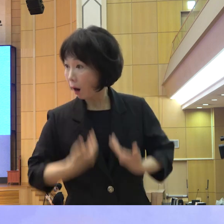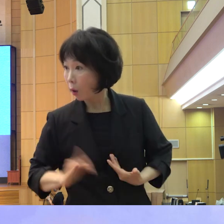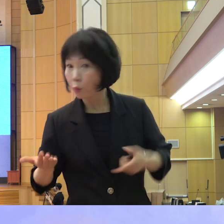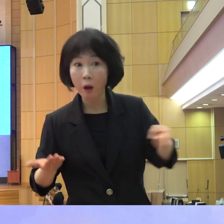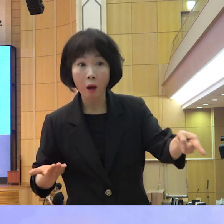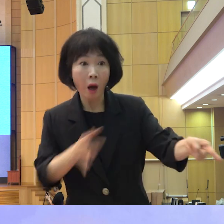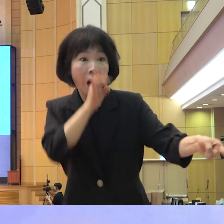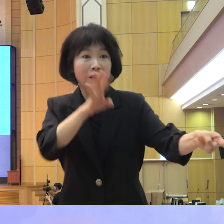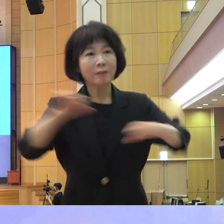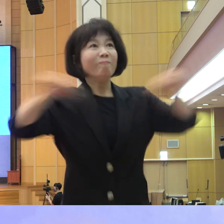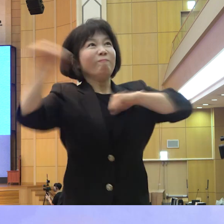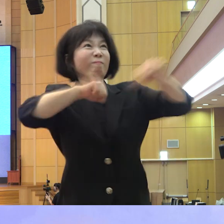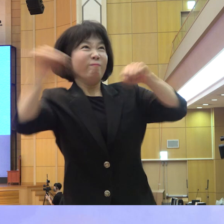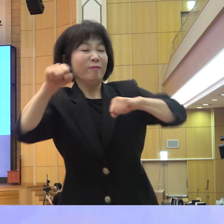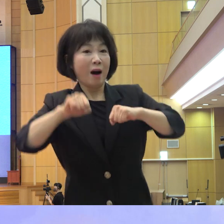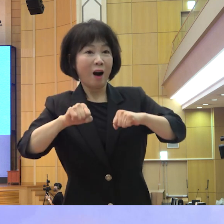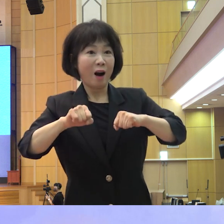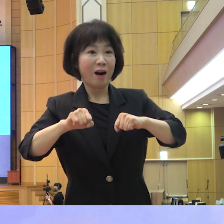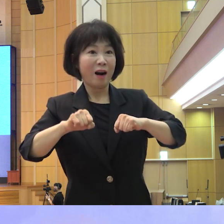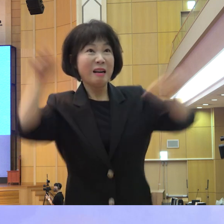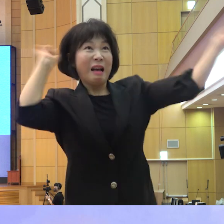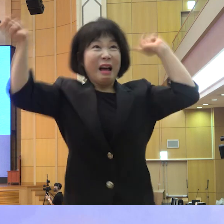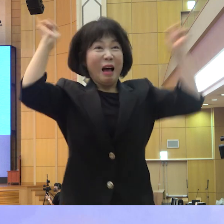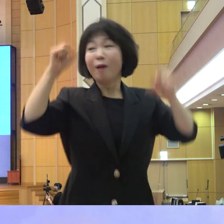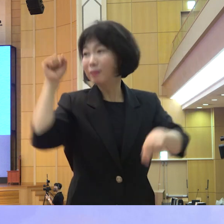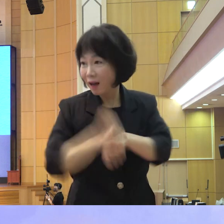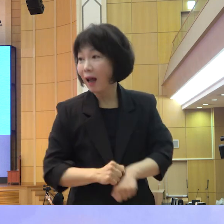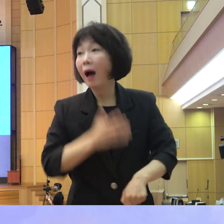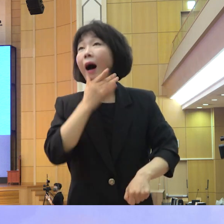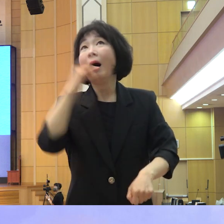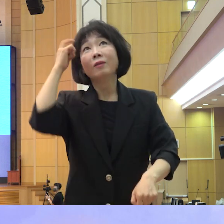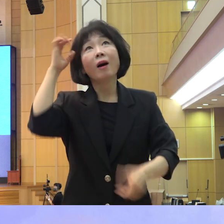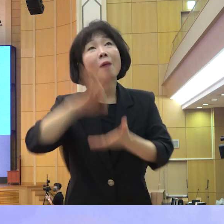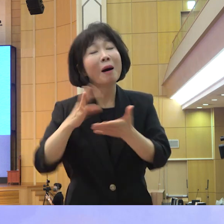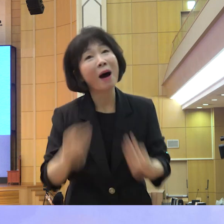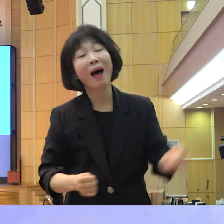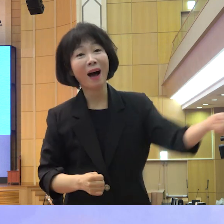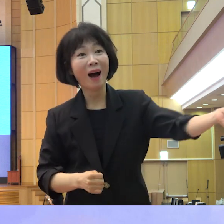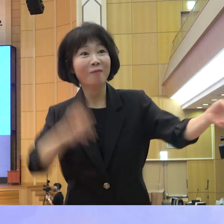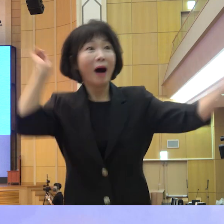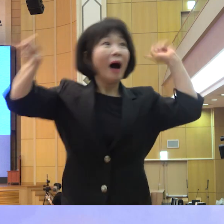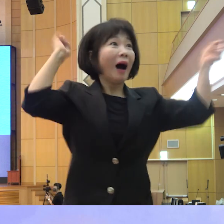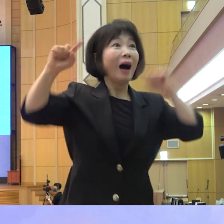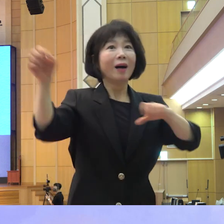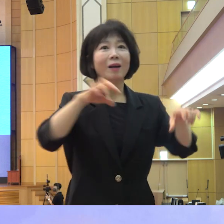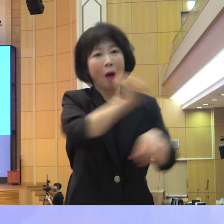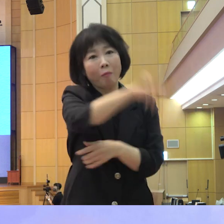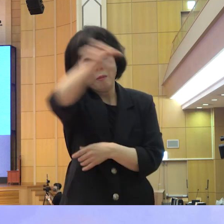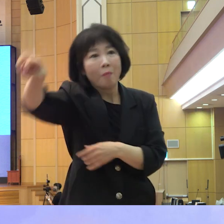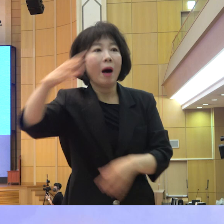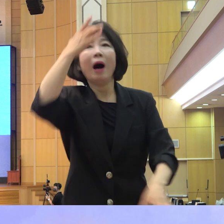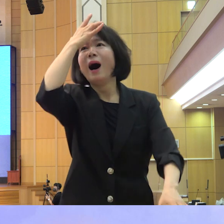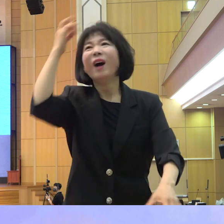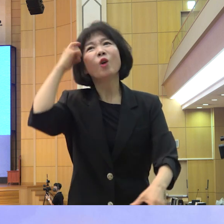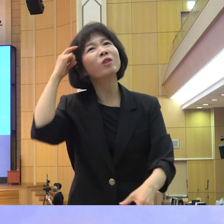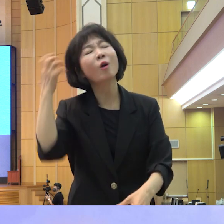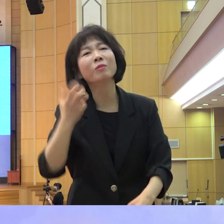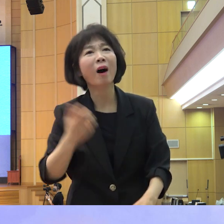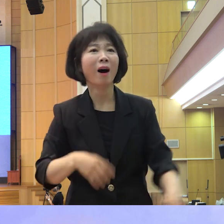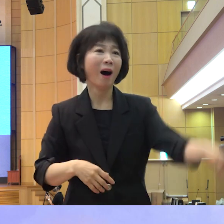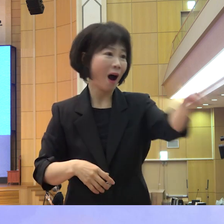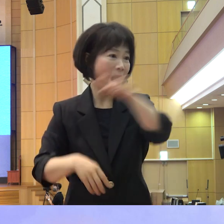어린아이는 원래요. 그래서 얼마 전에 올해 좀 몇 년 됐는데 어떤 TV를 보니까 어린아이들이